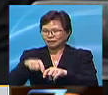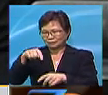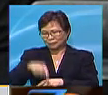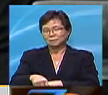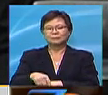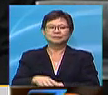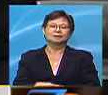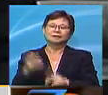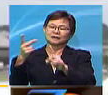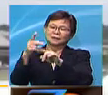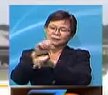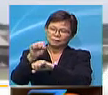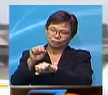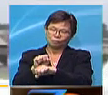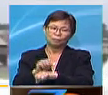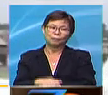ke